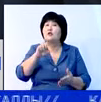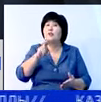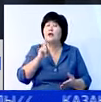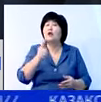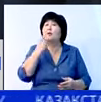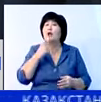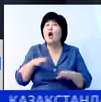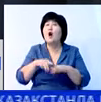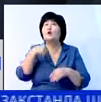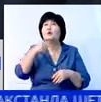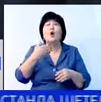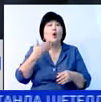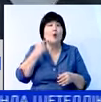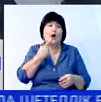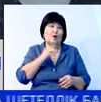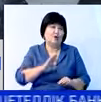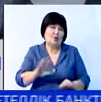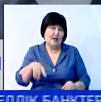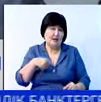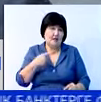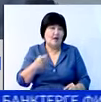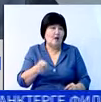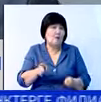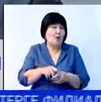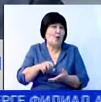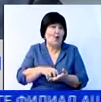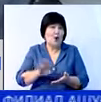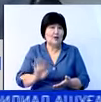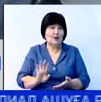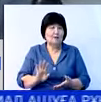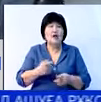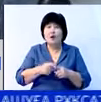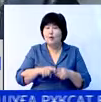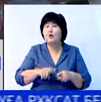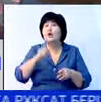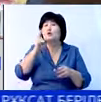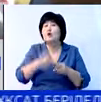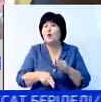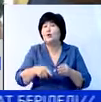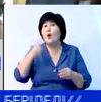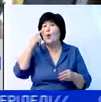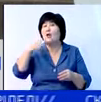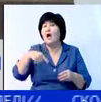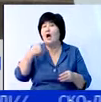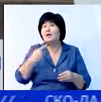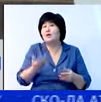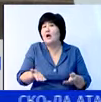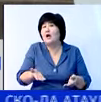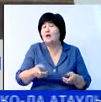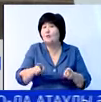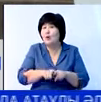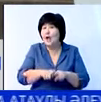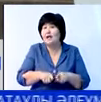бір ауыз сөзбен айту оңайға соқпайды деді. Бұл қорқақ соқтағаннан емес, бұл шорт кесіп шолақ ой айтуға бой ұрмағаннан